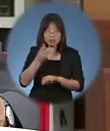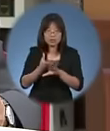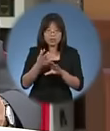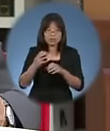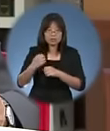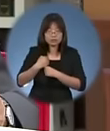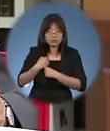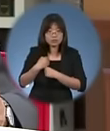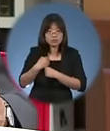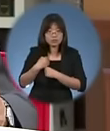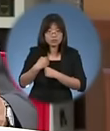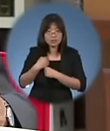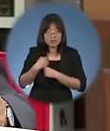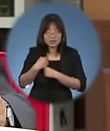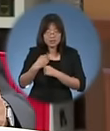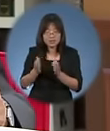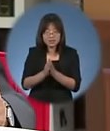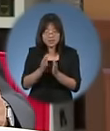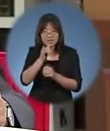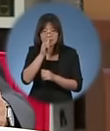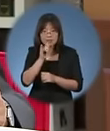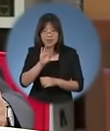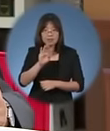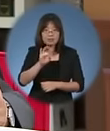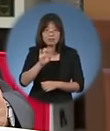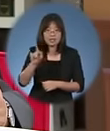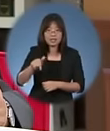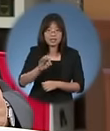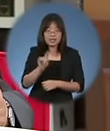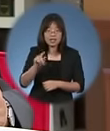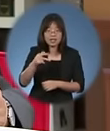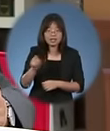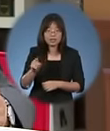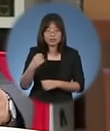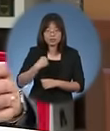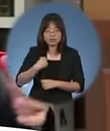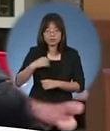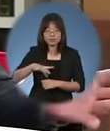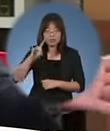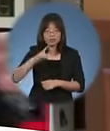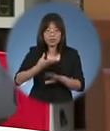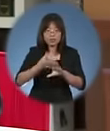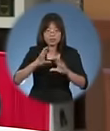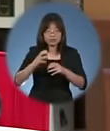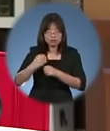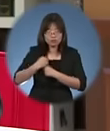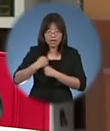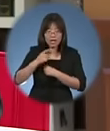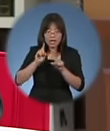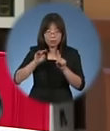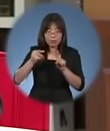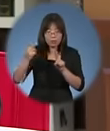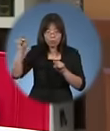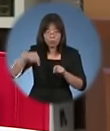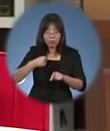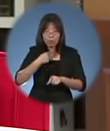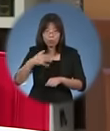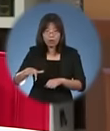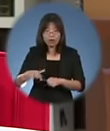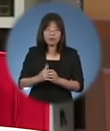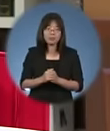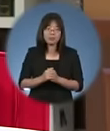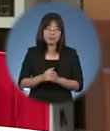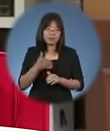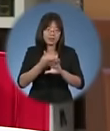군대 발이 닿은 것이 맥아더 장군이 처음이에요. 그전에 외국 군대가 한 번도 들어온 적이 없어요. 그 얘기는